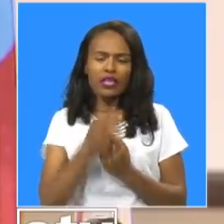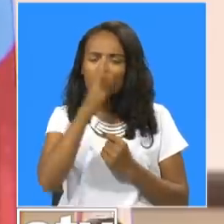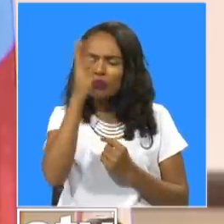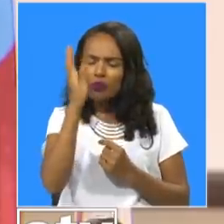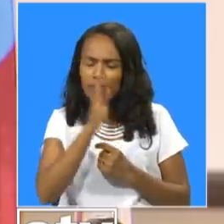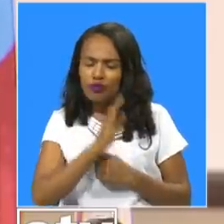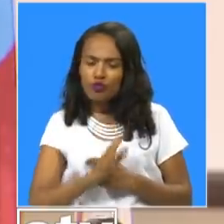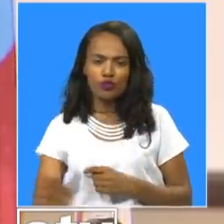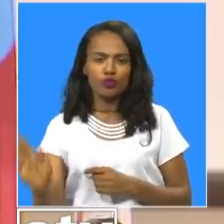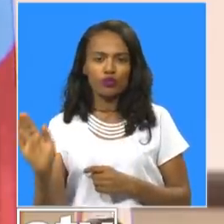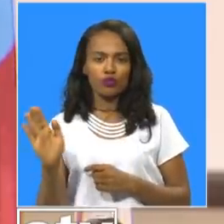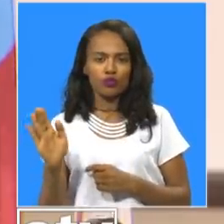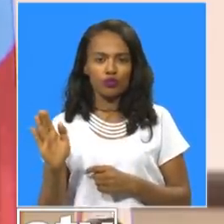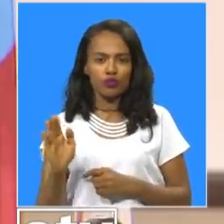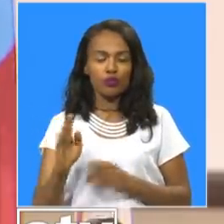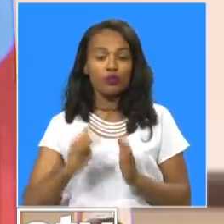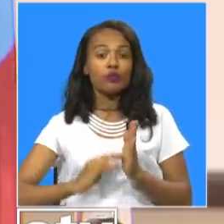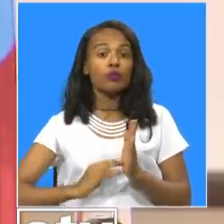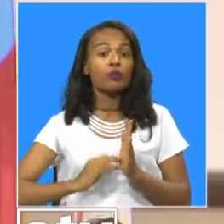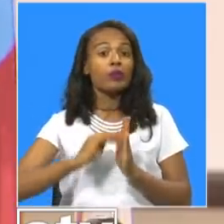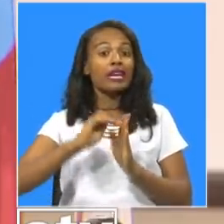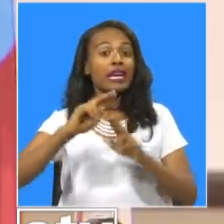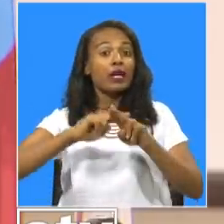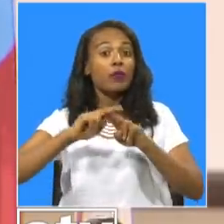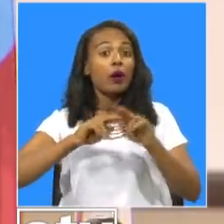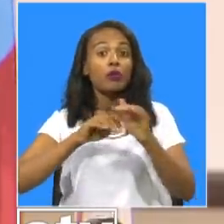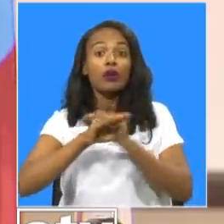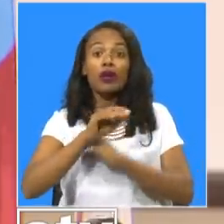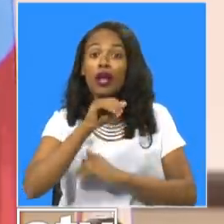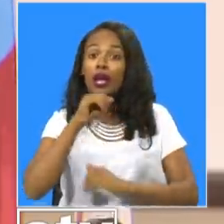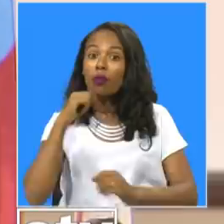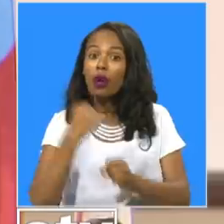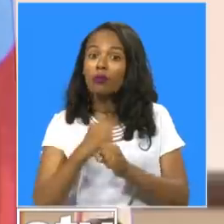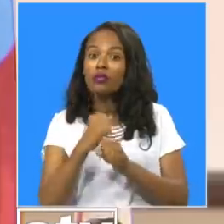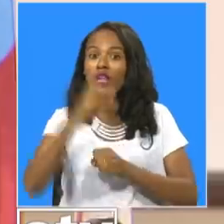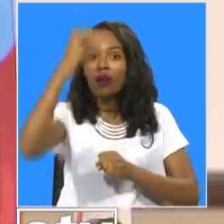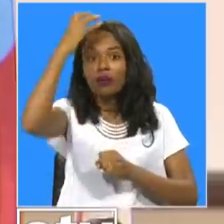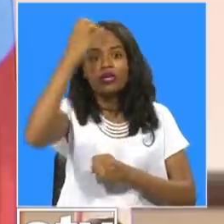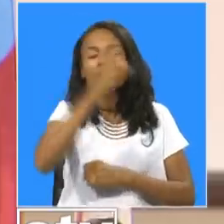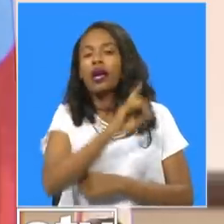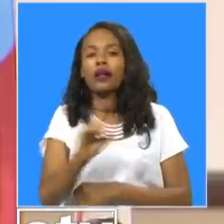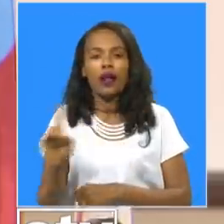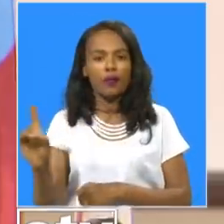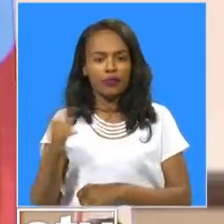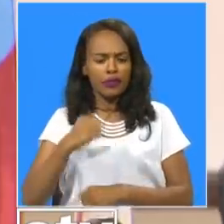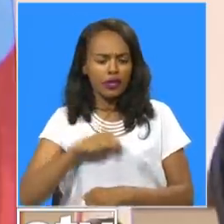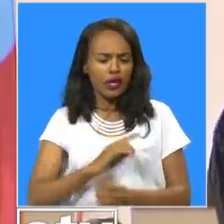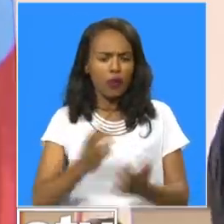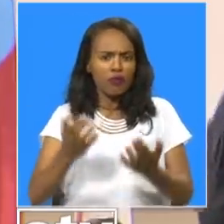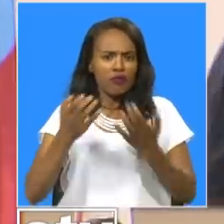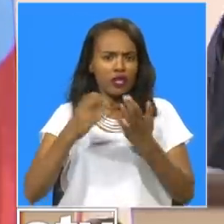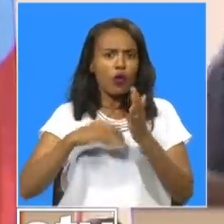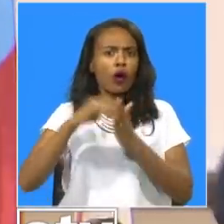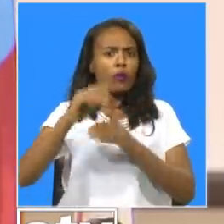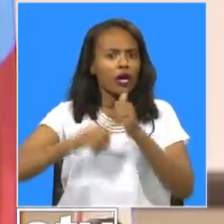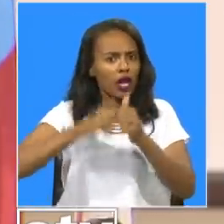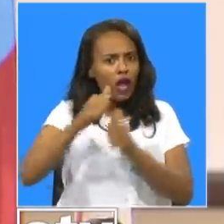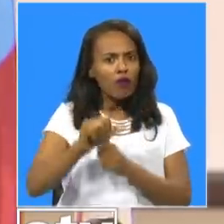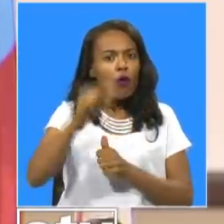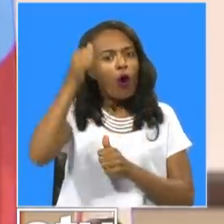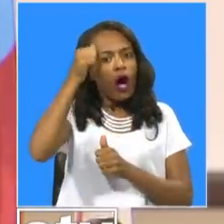በፍጹም ወደ መቀሌ ባቡር እንዳይገባ የሚሰራ መንግስት አይደለም። እኛ ምን ፈልገው ከመቀሌ አልፎ